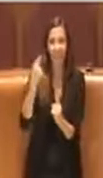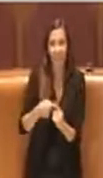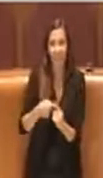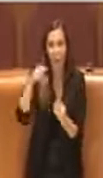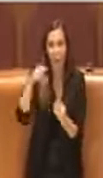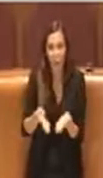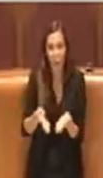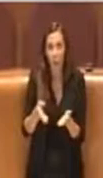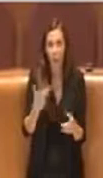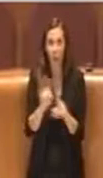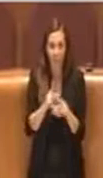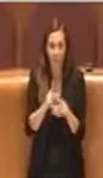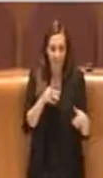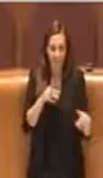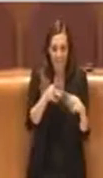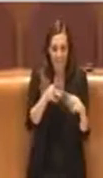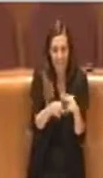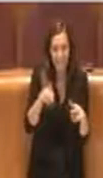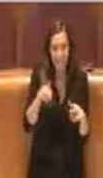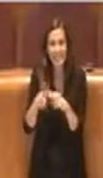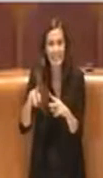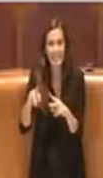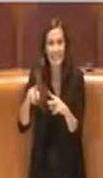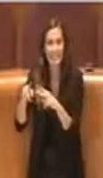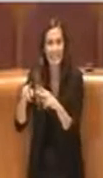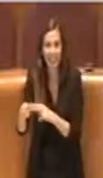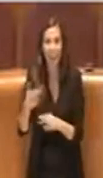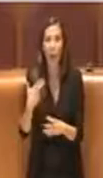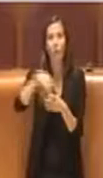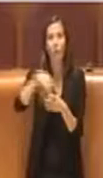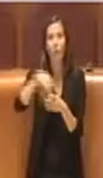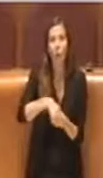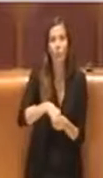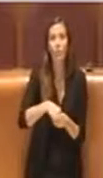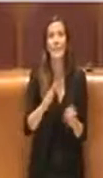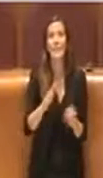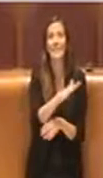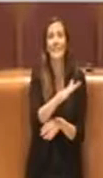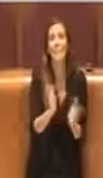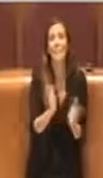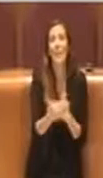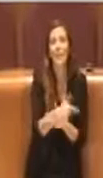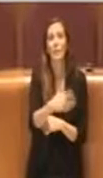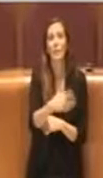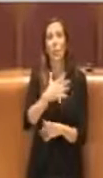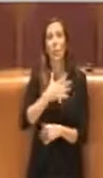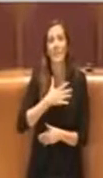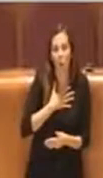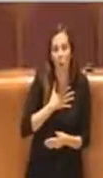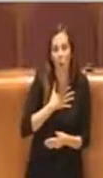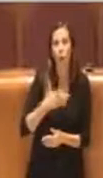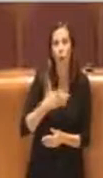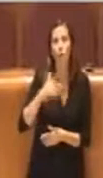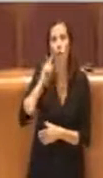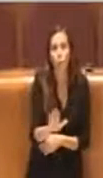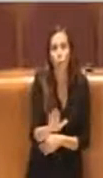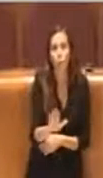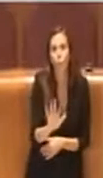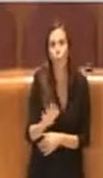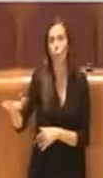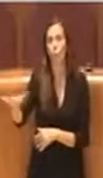più dipartimenti, quindi abbiamo visto coinvolto il Dipartimento Patrimonio, il Dipartimento Cultura, il Dipartimento Ambiente